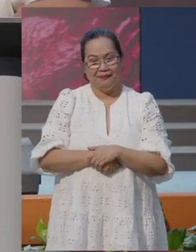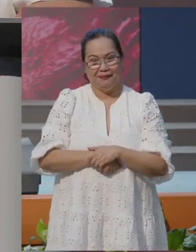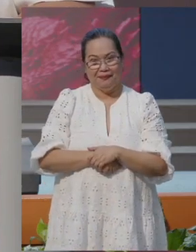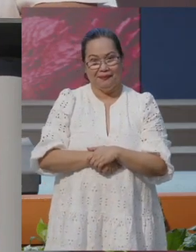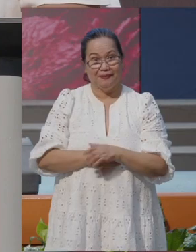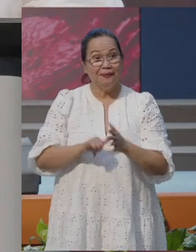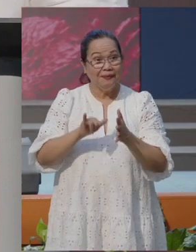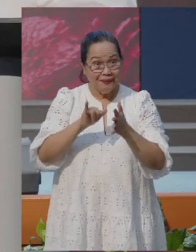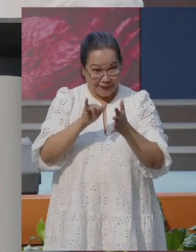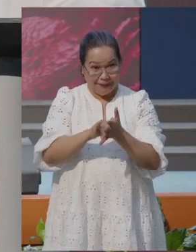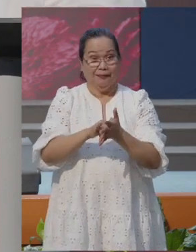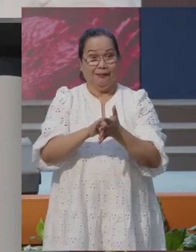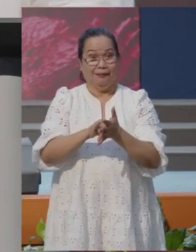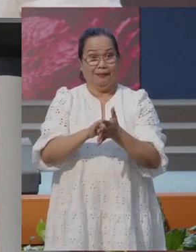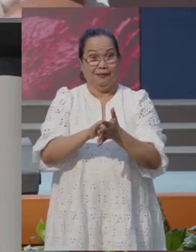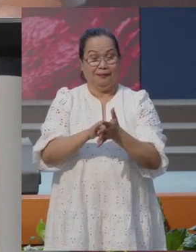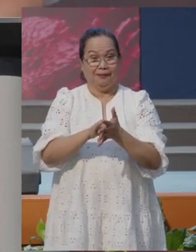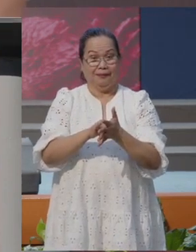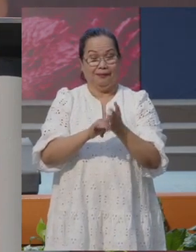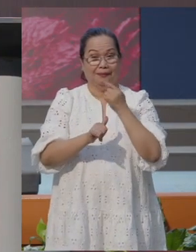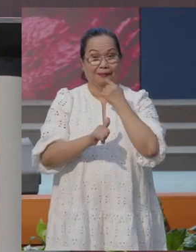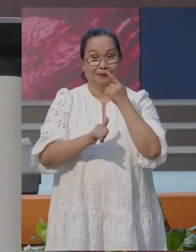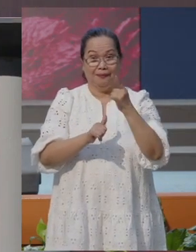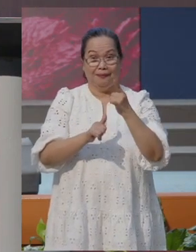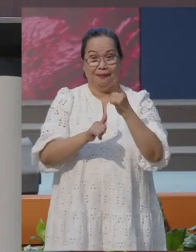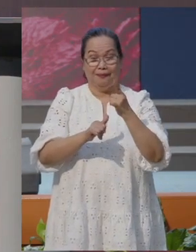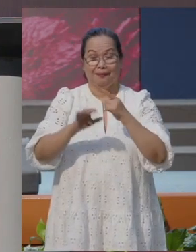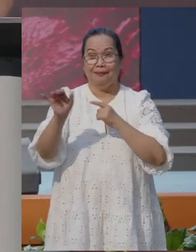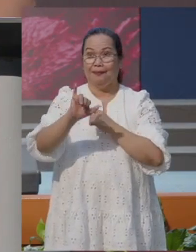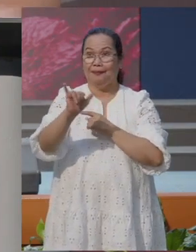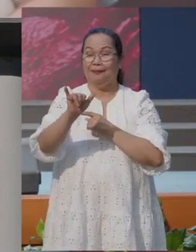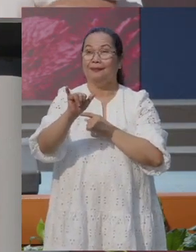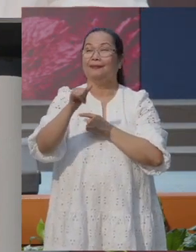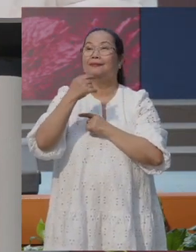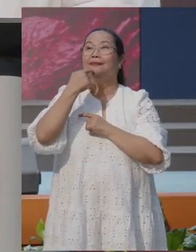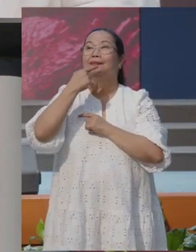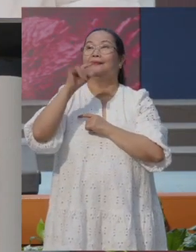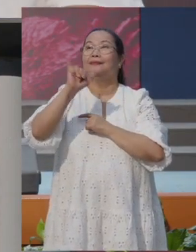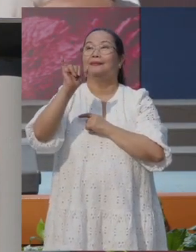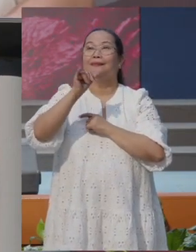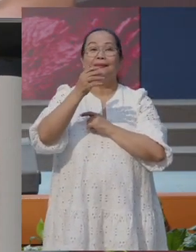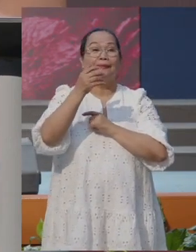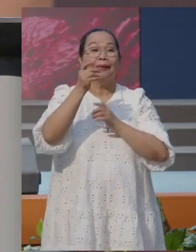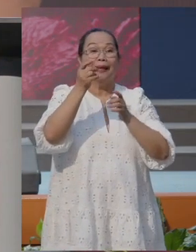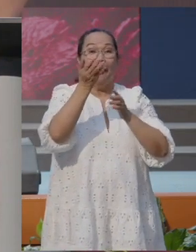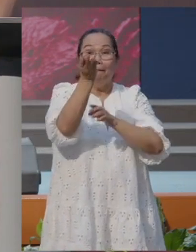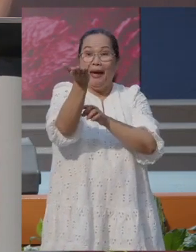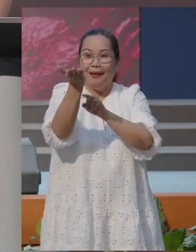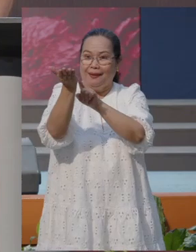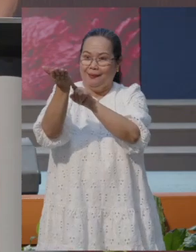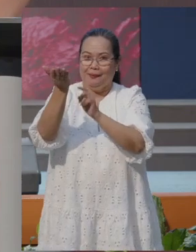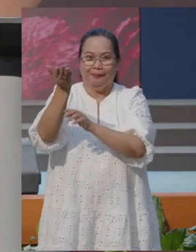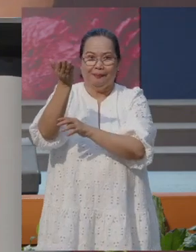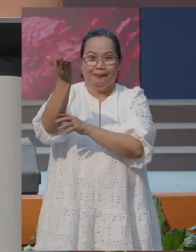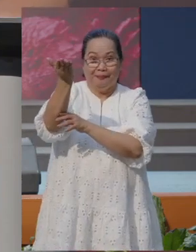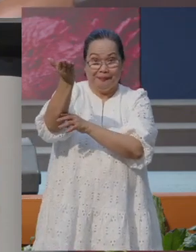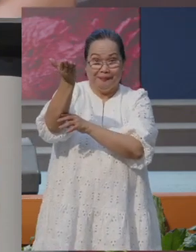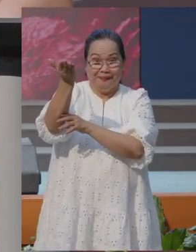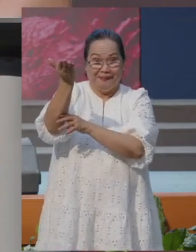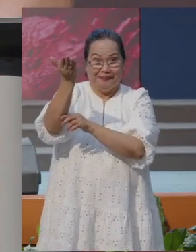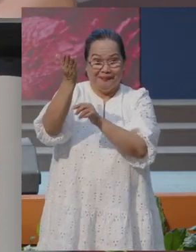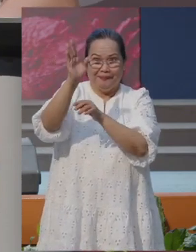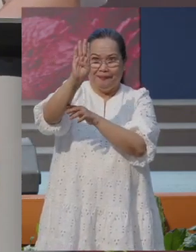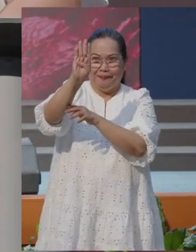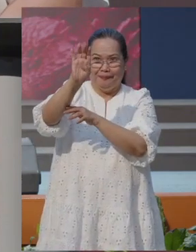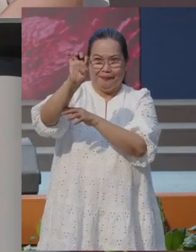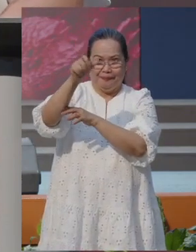Yun namang salitang beg, when somebody begs from you, yung salitang beg actually is ask. Ang